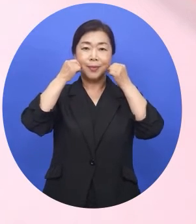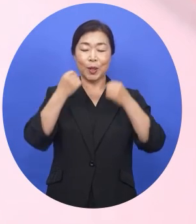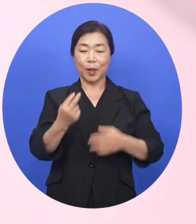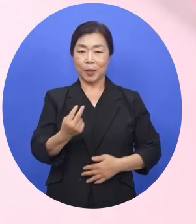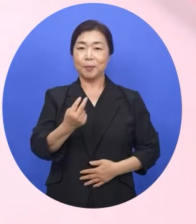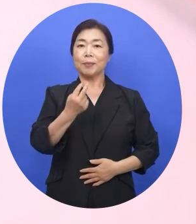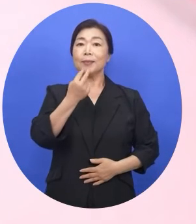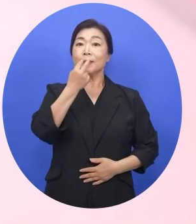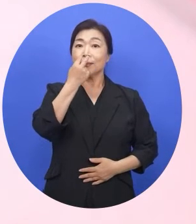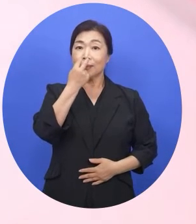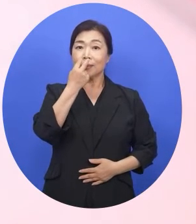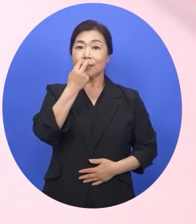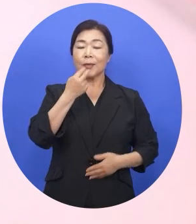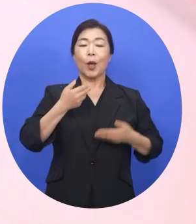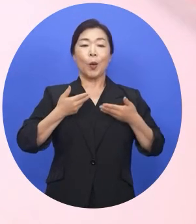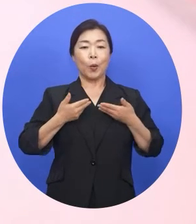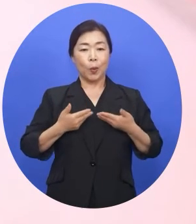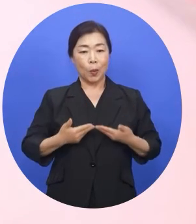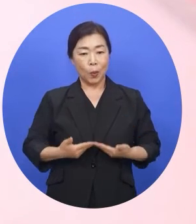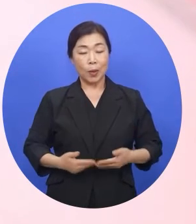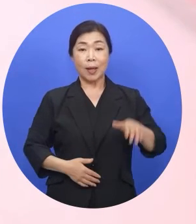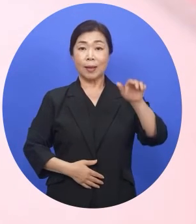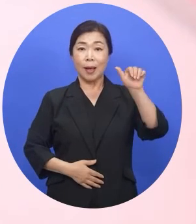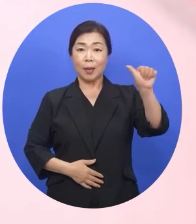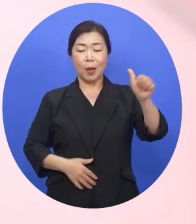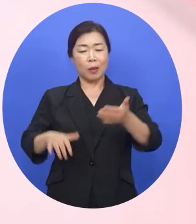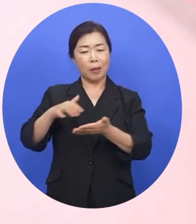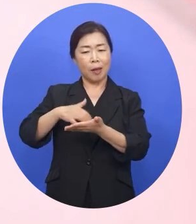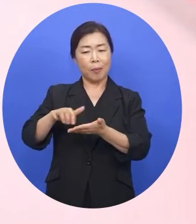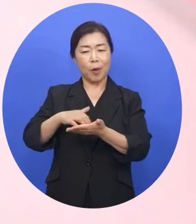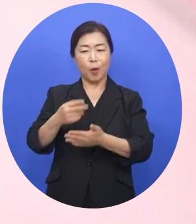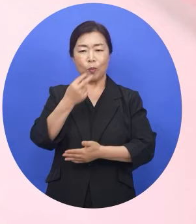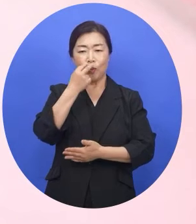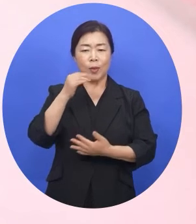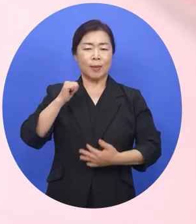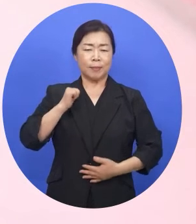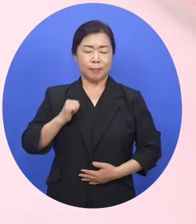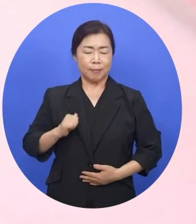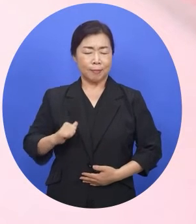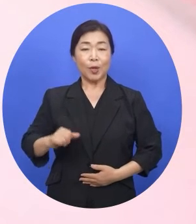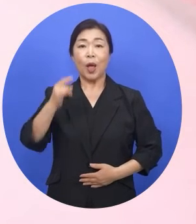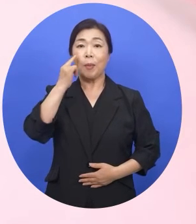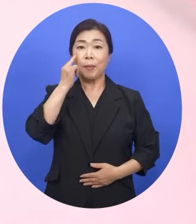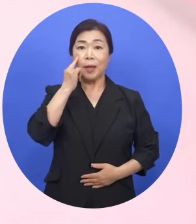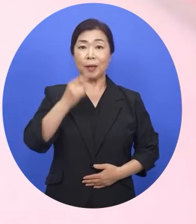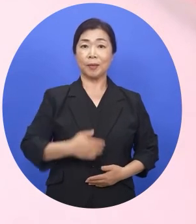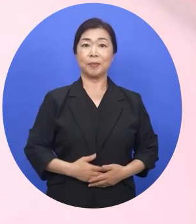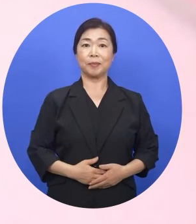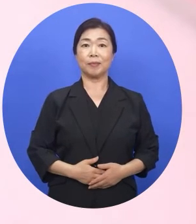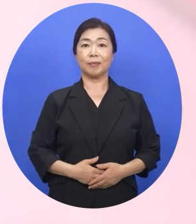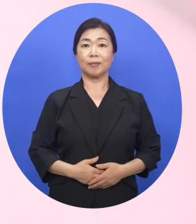코로 숨을 들이쉬고 천천히 다섯을 세면서 숨을 참아봅니다.